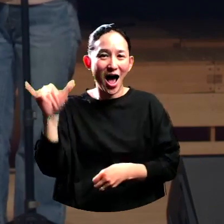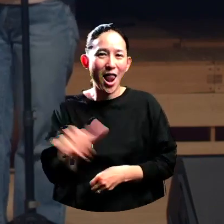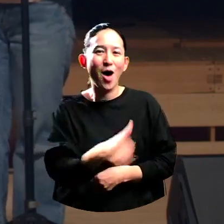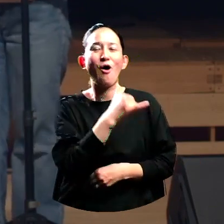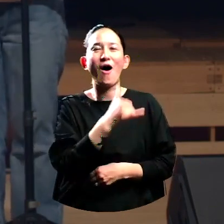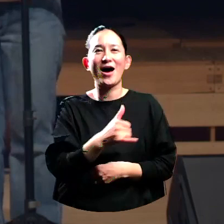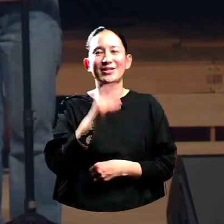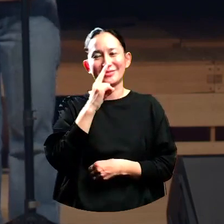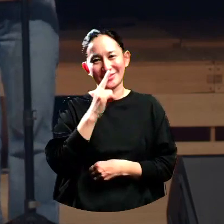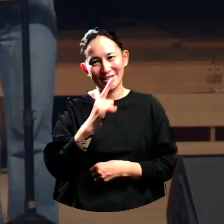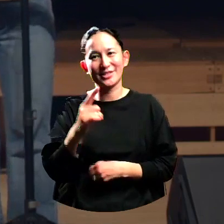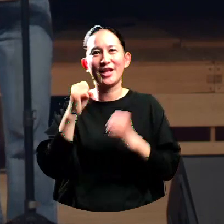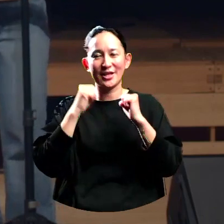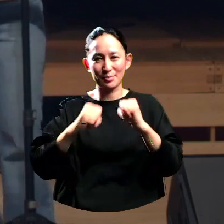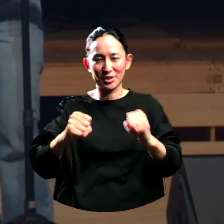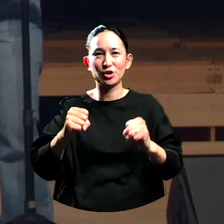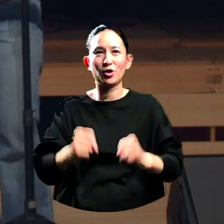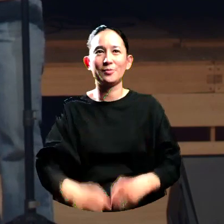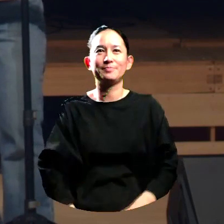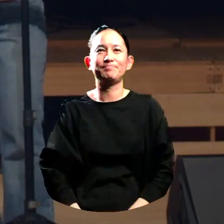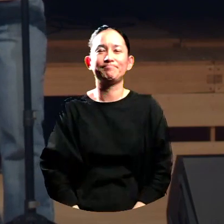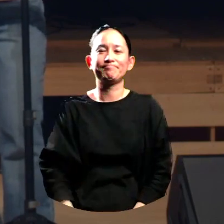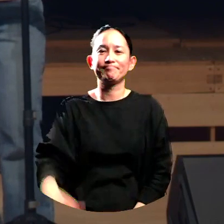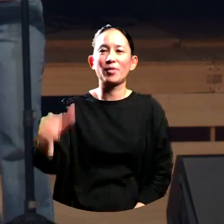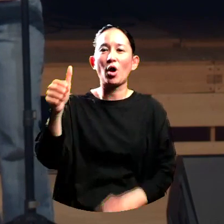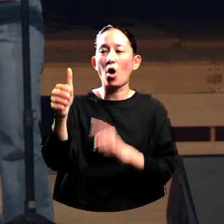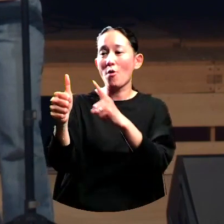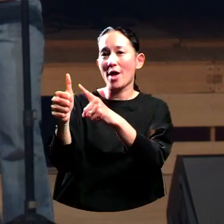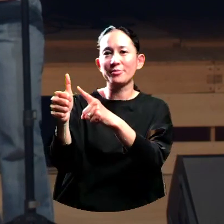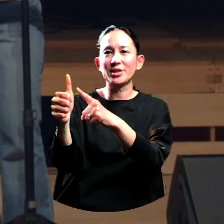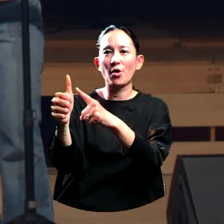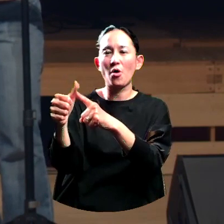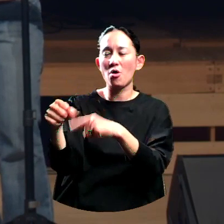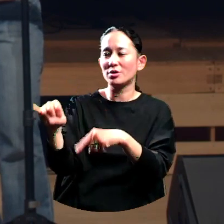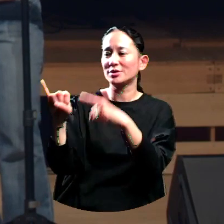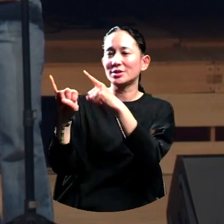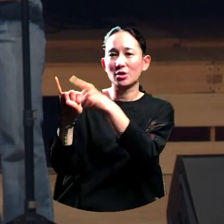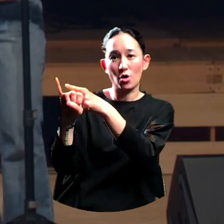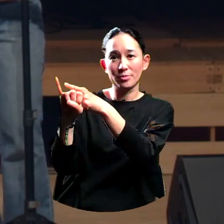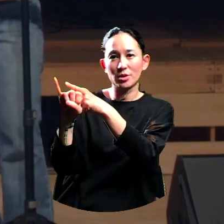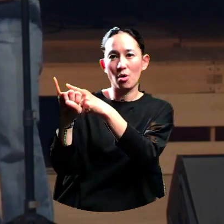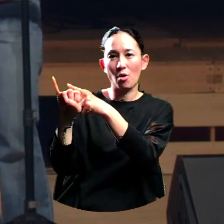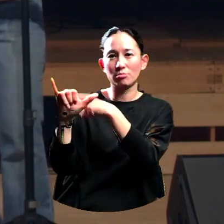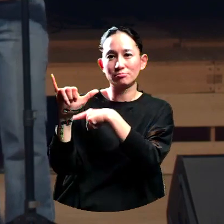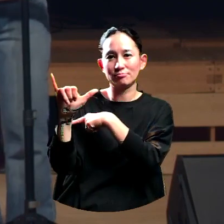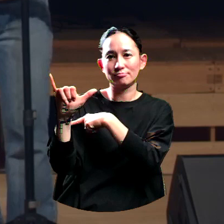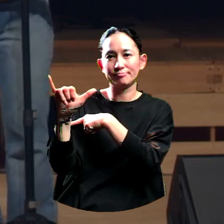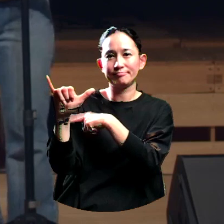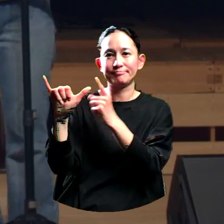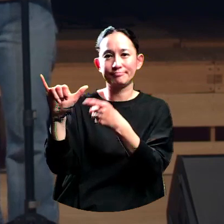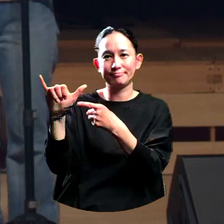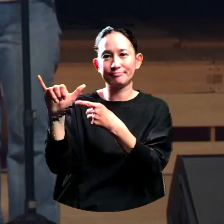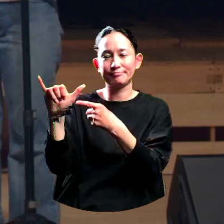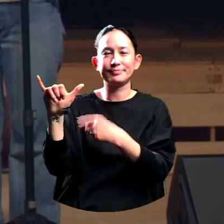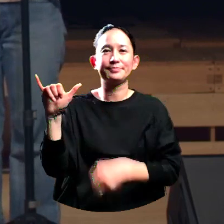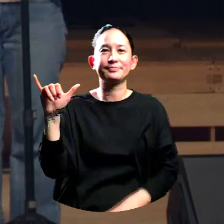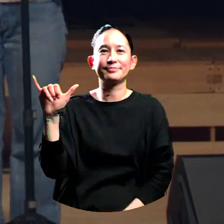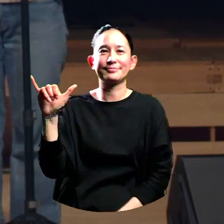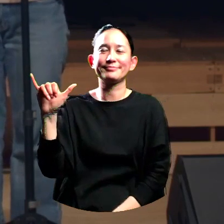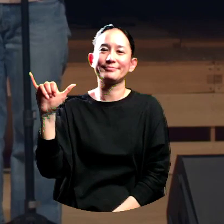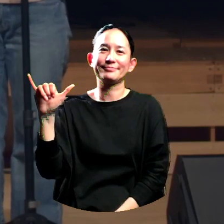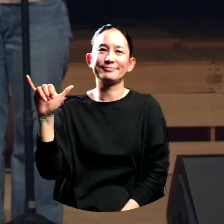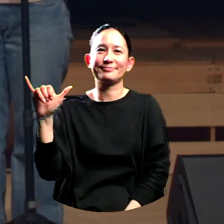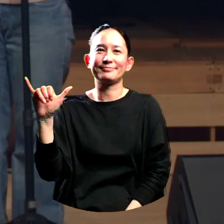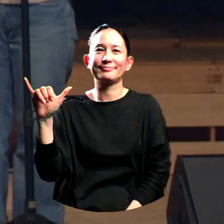let's get a hold of that aloha. Stick out your thumb and your pinky. There you go. You got your shaka sign out. はい。ではこのように親指小指を出